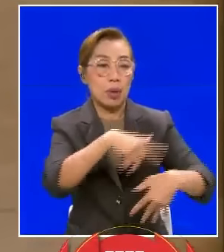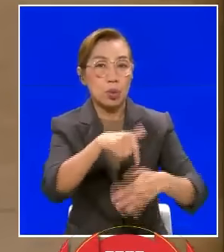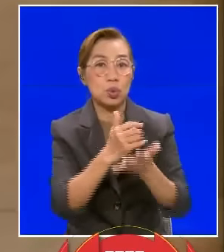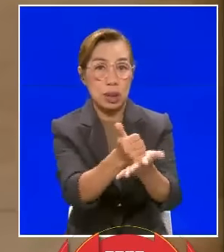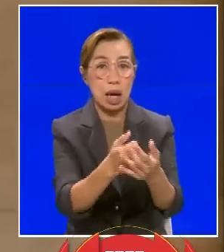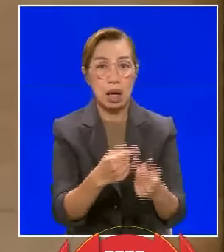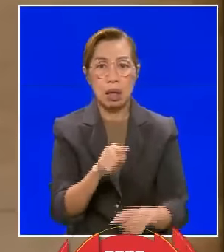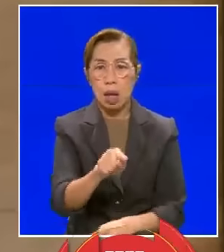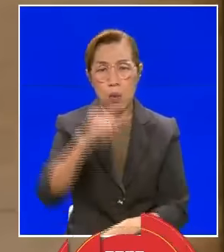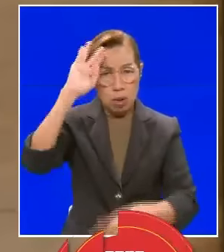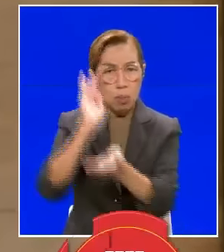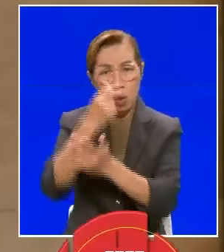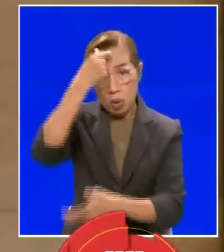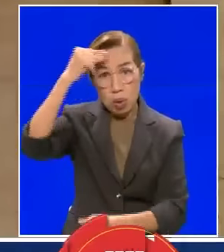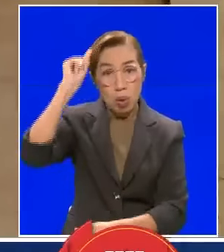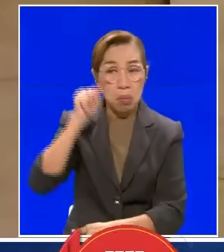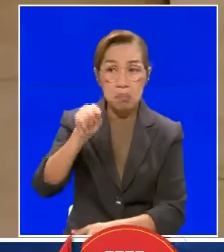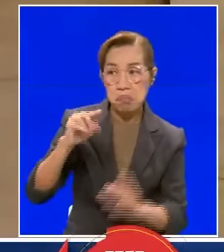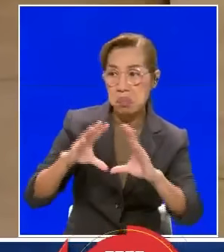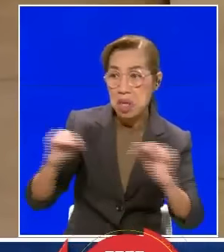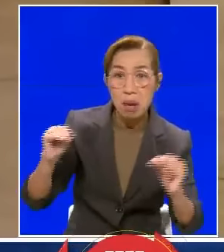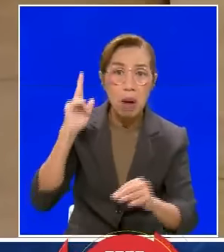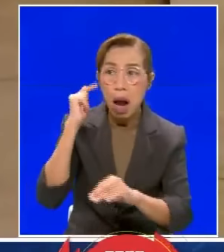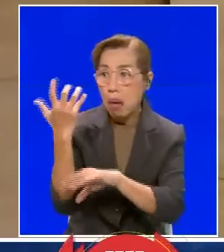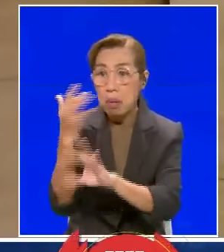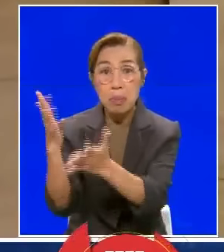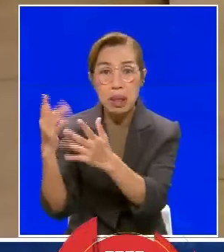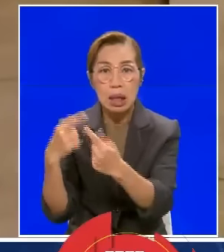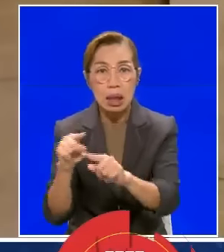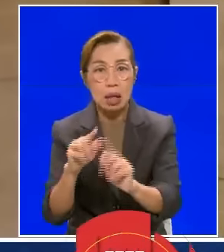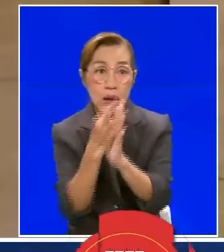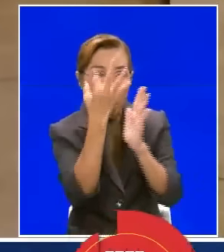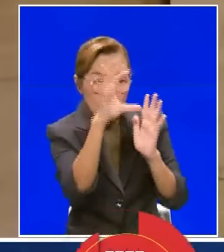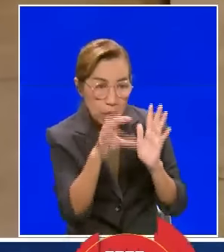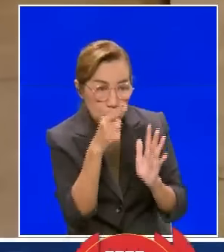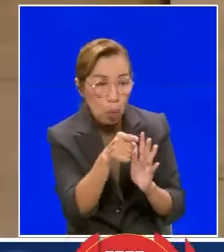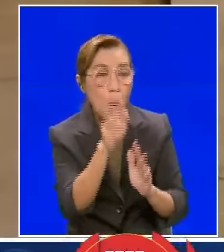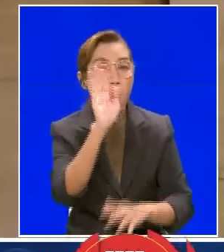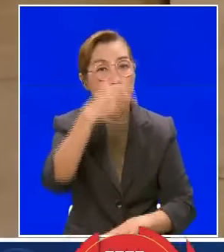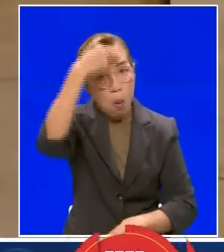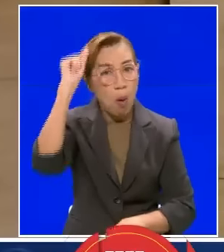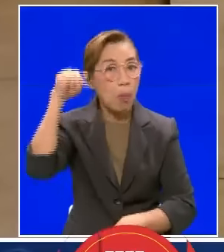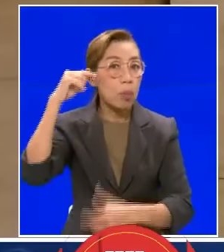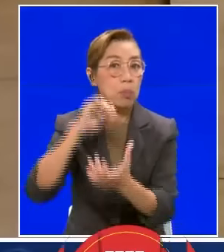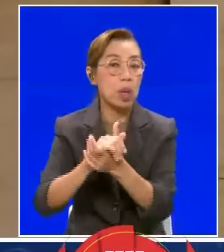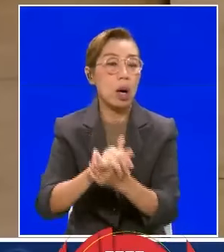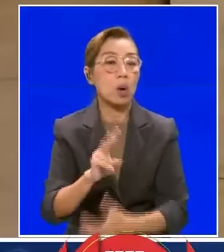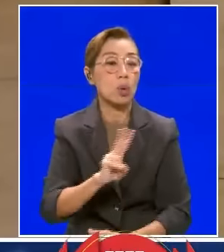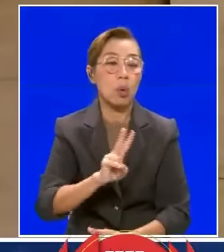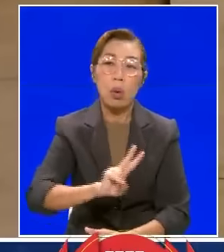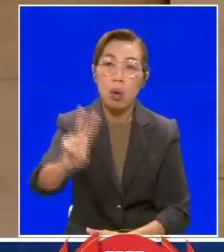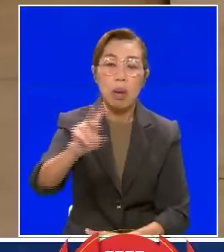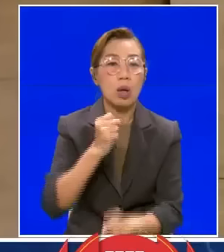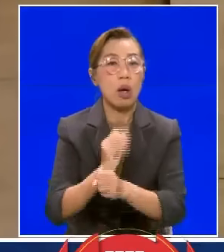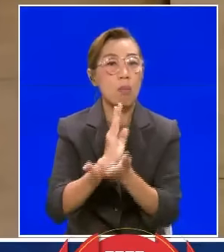ตามโซเชียลนี่ก็จะเห็นนะว่าบิ๊กต่อและภรรยานี่ก็เดินสายทำบุญกันอย่างเดียวเลยนะคะเดี๋ยวล่าสุดไปทำบุญที่เชียงรายด้วยนะ